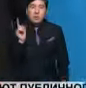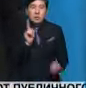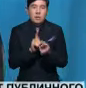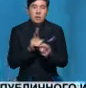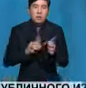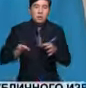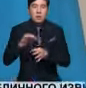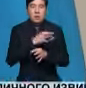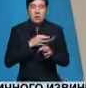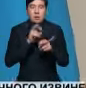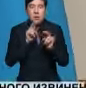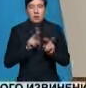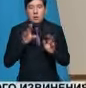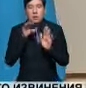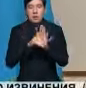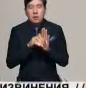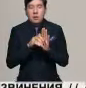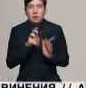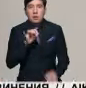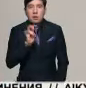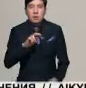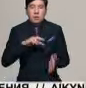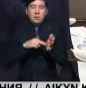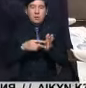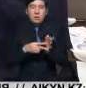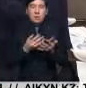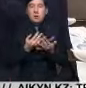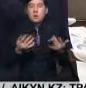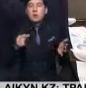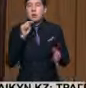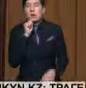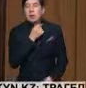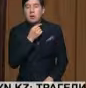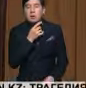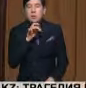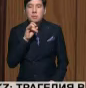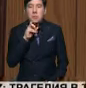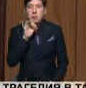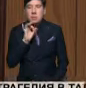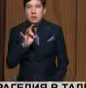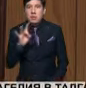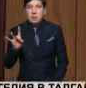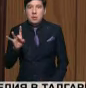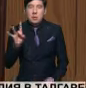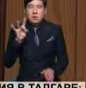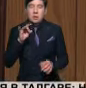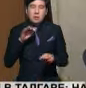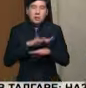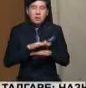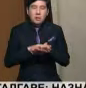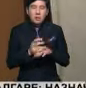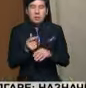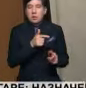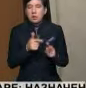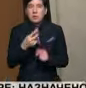обсуждены перспективы реализации совместных инвестпроектов в различных отраслях экономики. Глава ЕБРР отметила, что в ближайшее время банк готов вложить